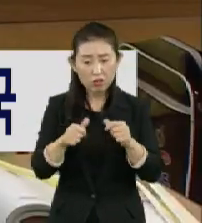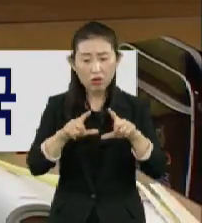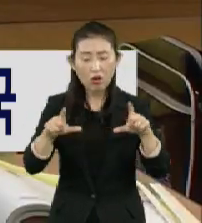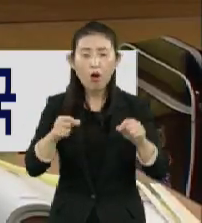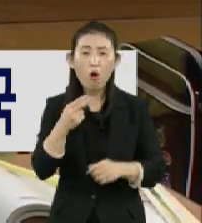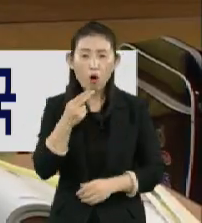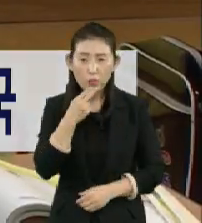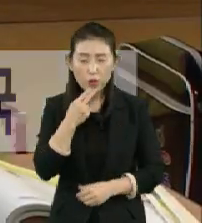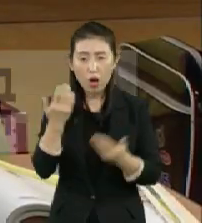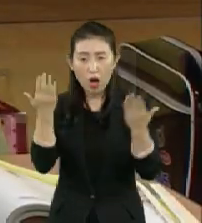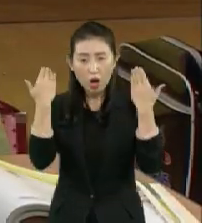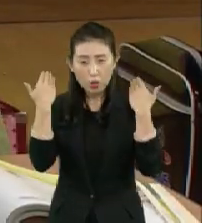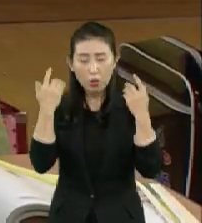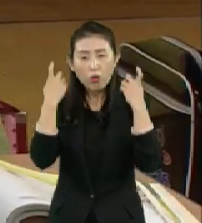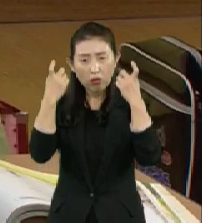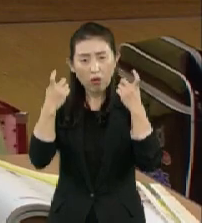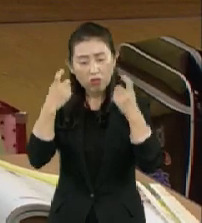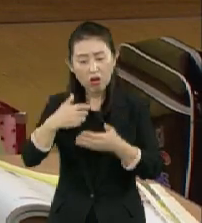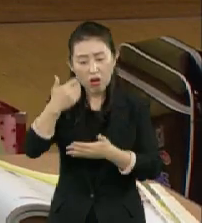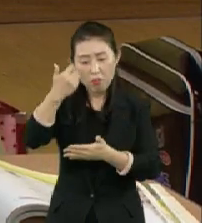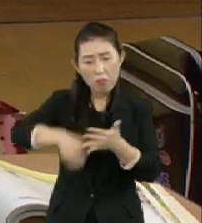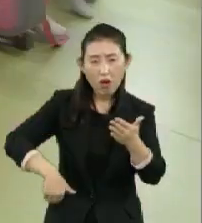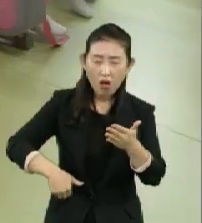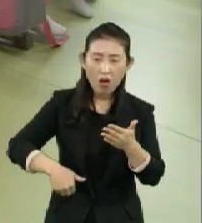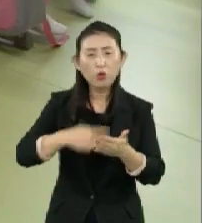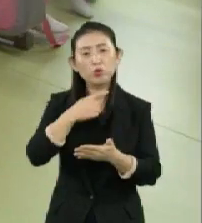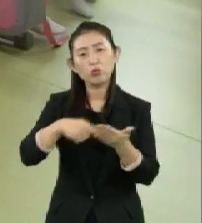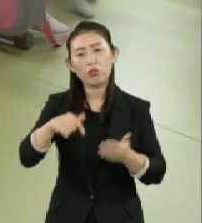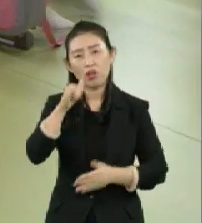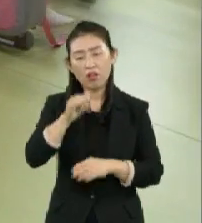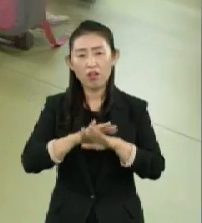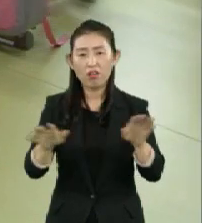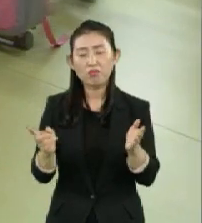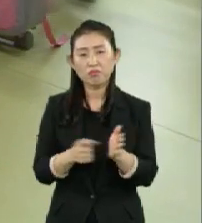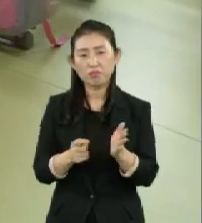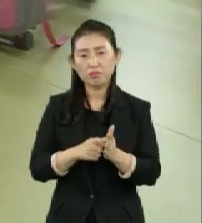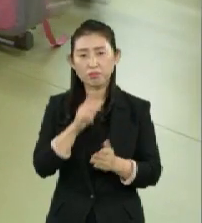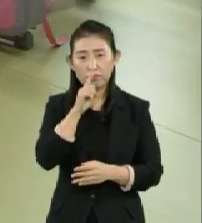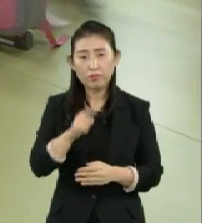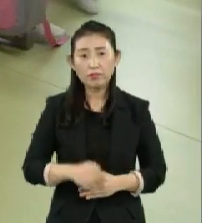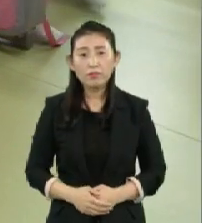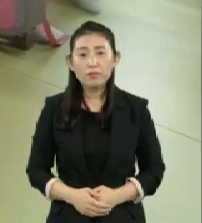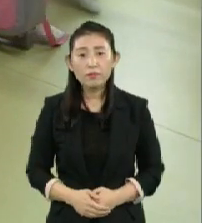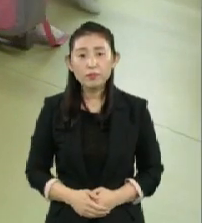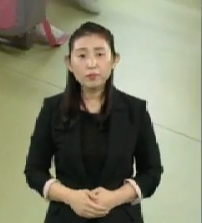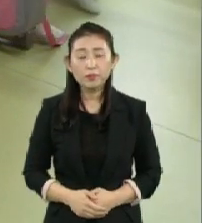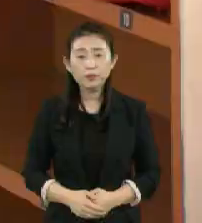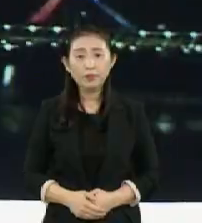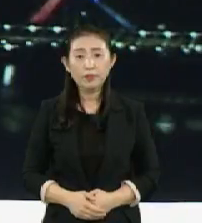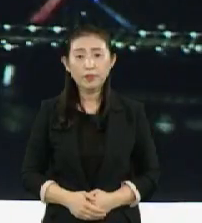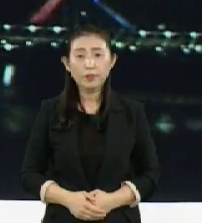없어 수학여행까지 배제되는 불이익을 받고 있다며 대책을 촉구했습니다.